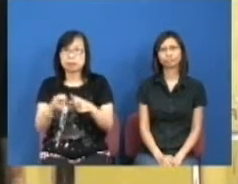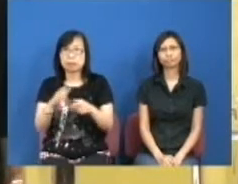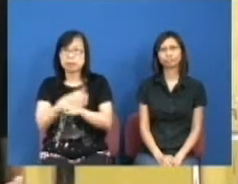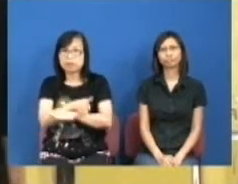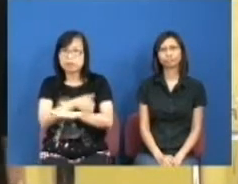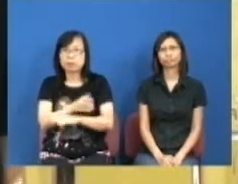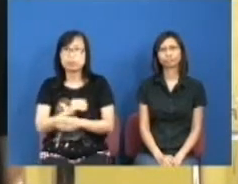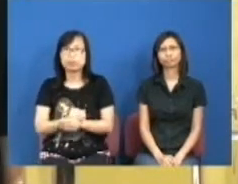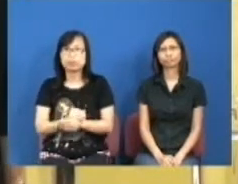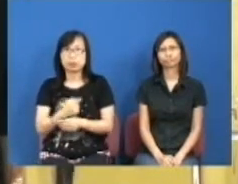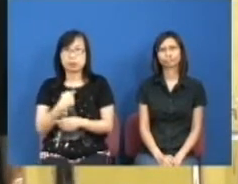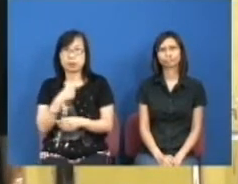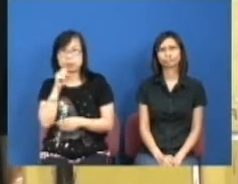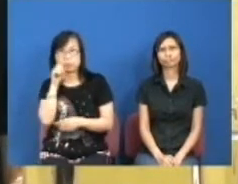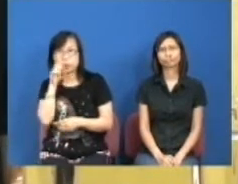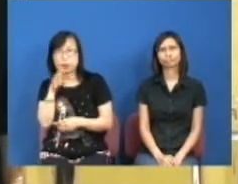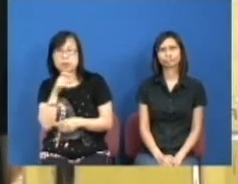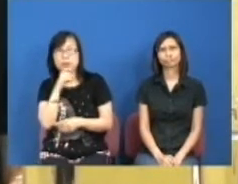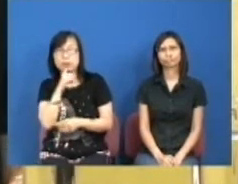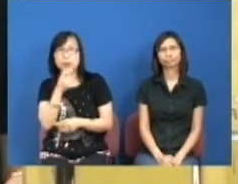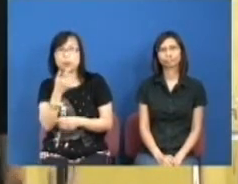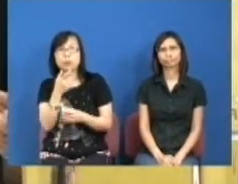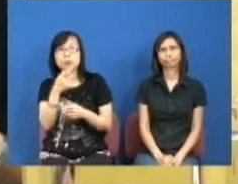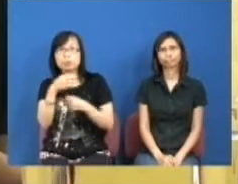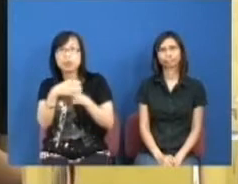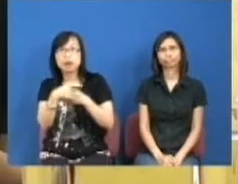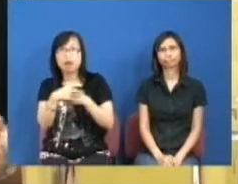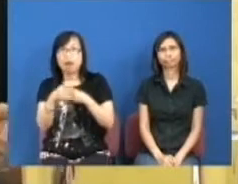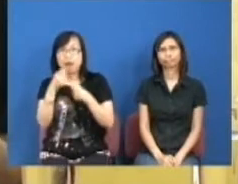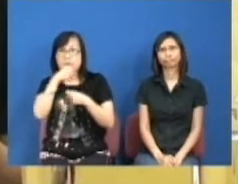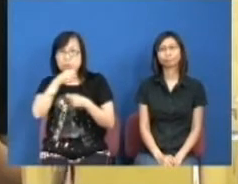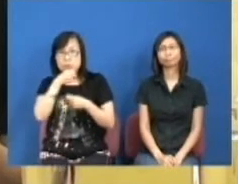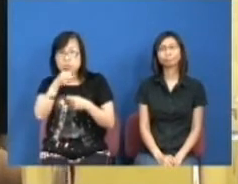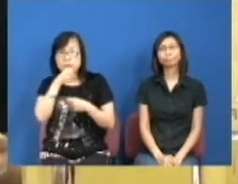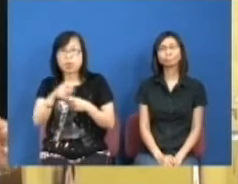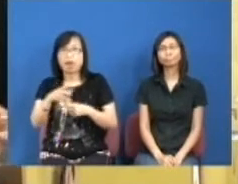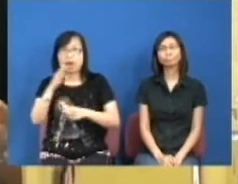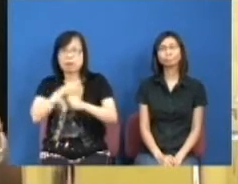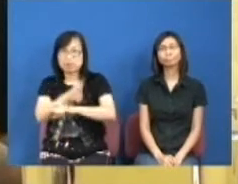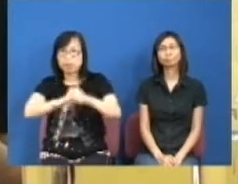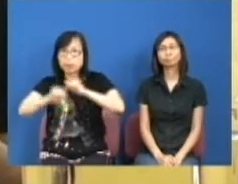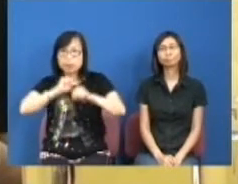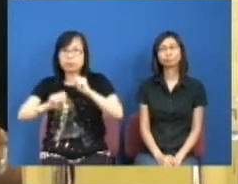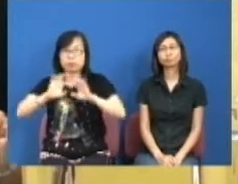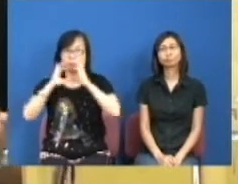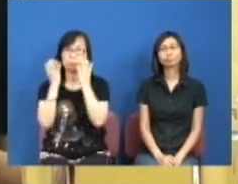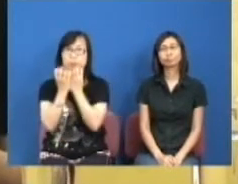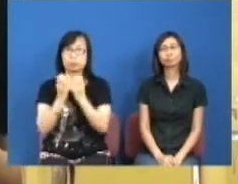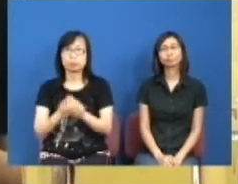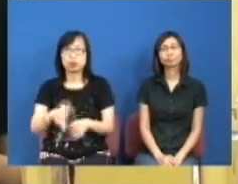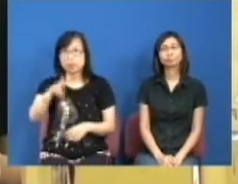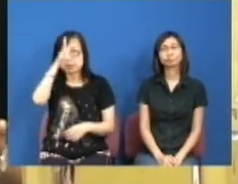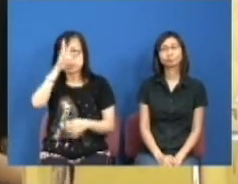咧，我哋就會話通常有幾個元素嘅，包括係呢個傳媒啦、社會運動啦、同埋組織同埋政